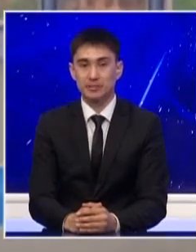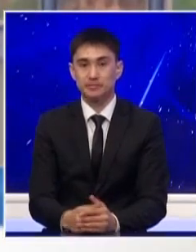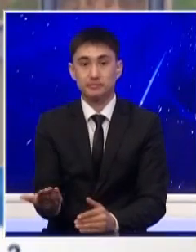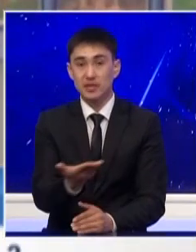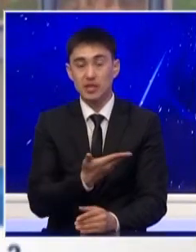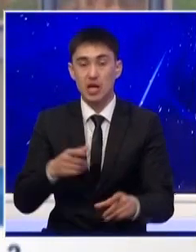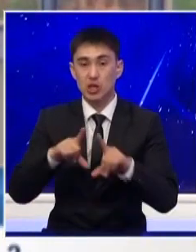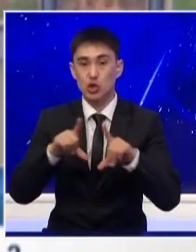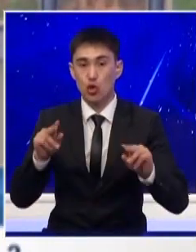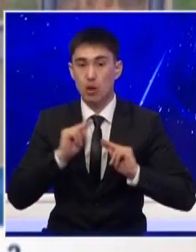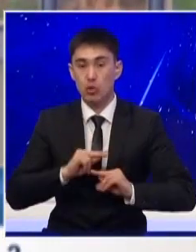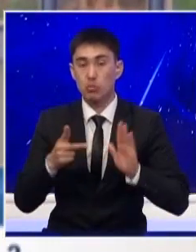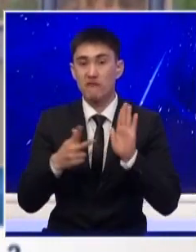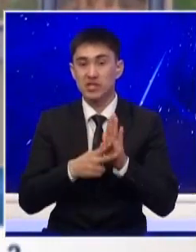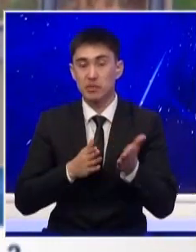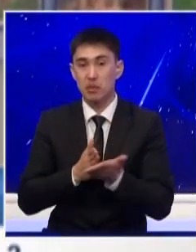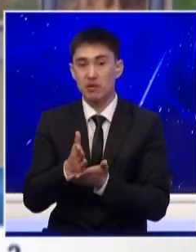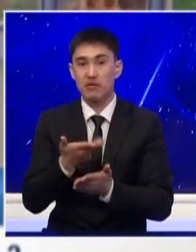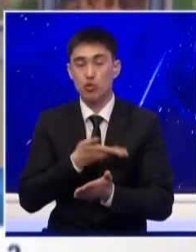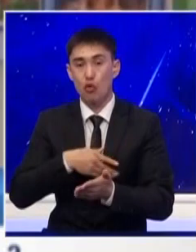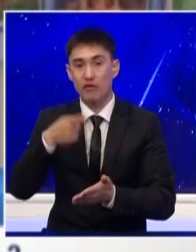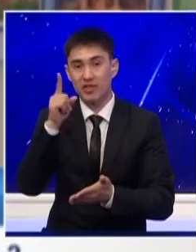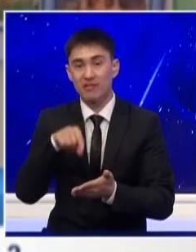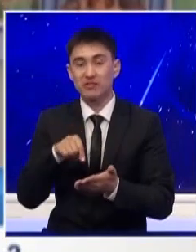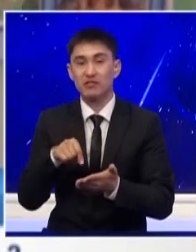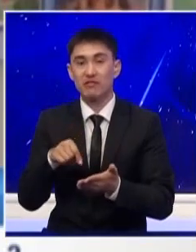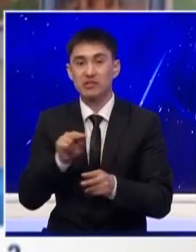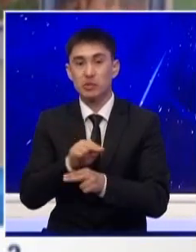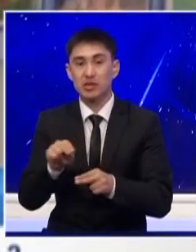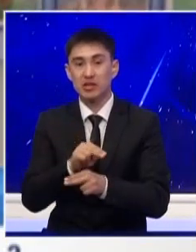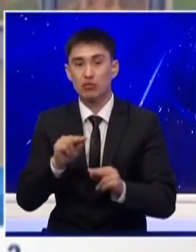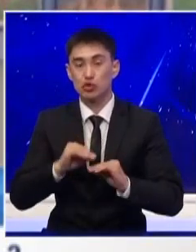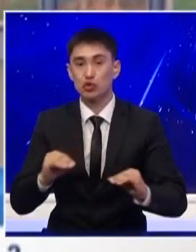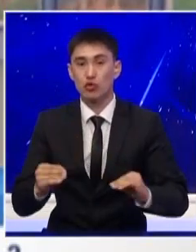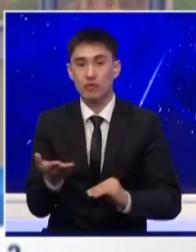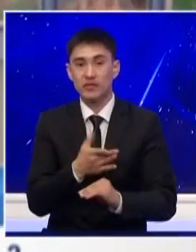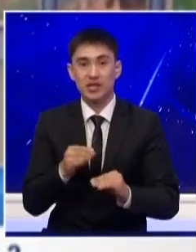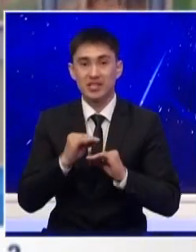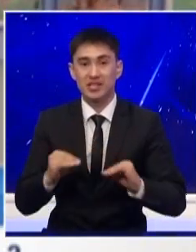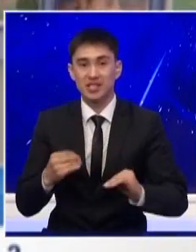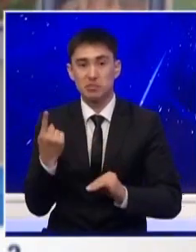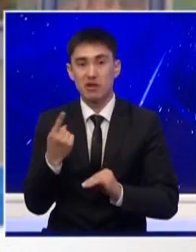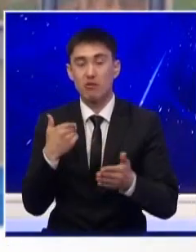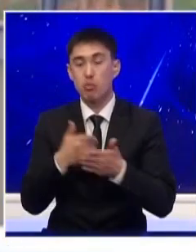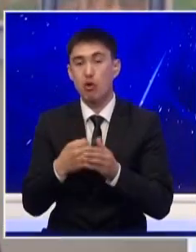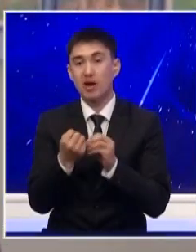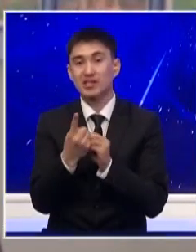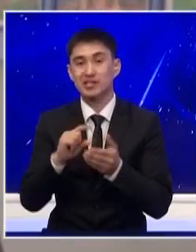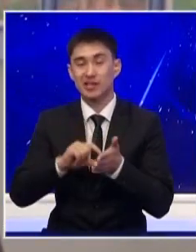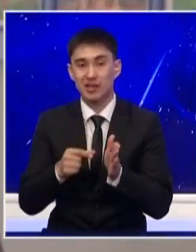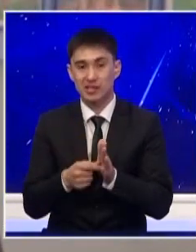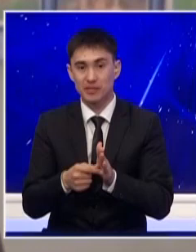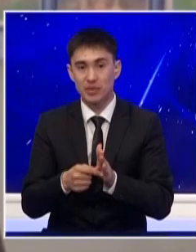Наша школа работает по 8 направлениям духовно-нравственного воспитания учеников. Мы охватываем всех детей с 1 по 11